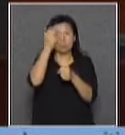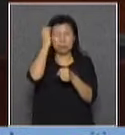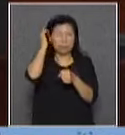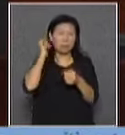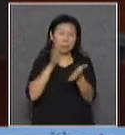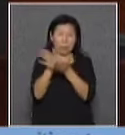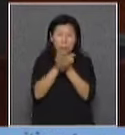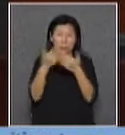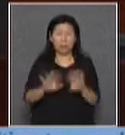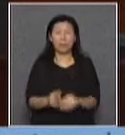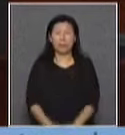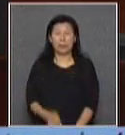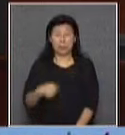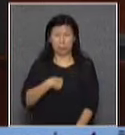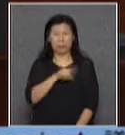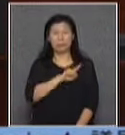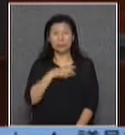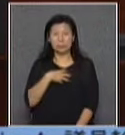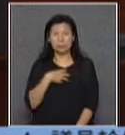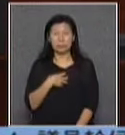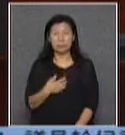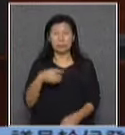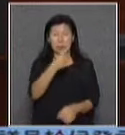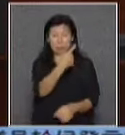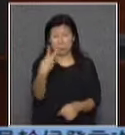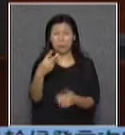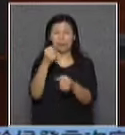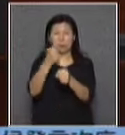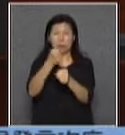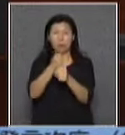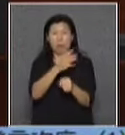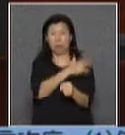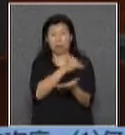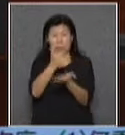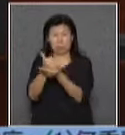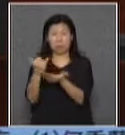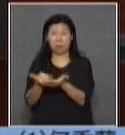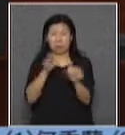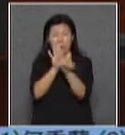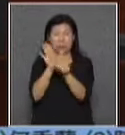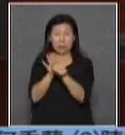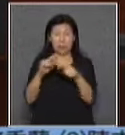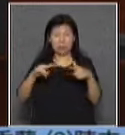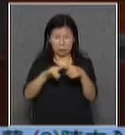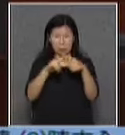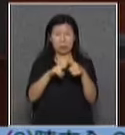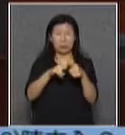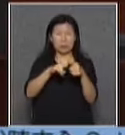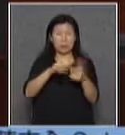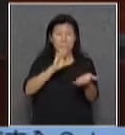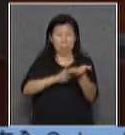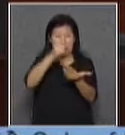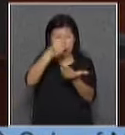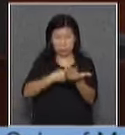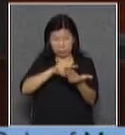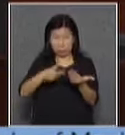呢，正正就係我覺得即係呢兩個職位主要嘅工作呢，就係為呢一個嘅推行醫療改革。咁但你